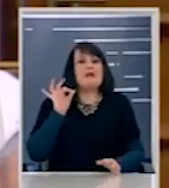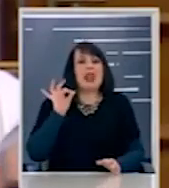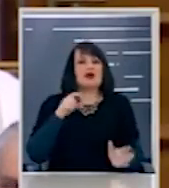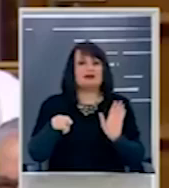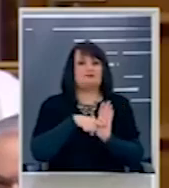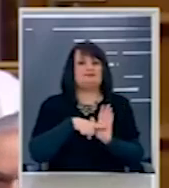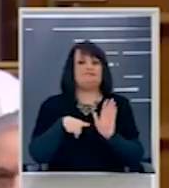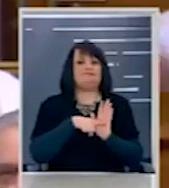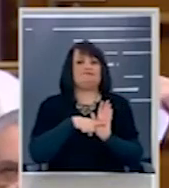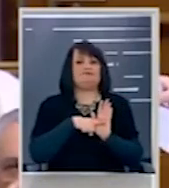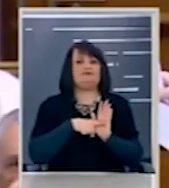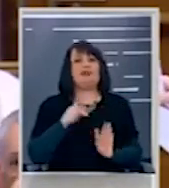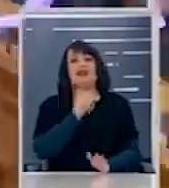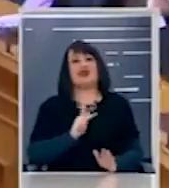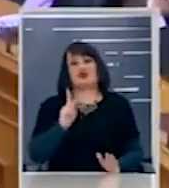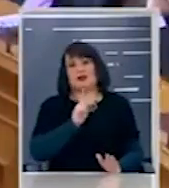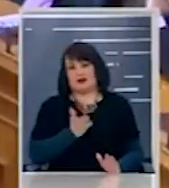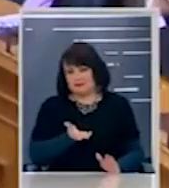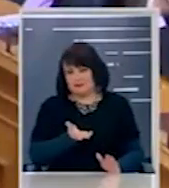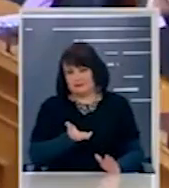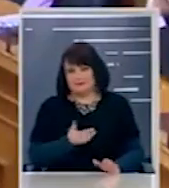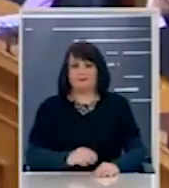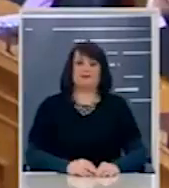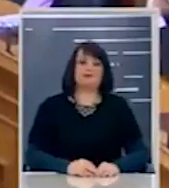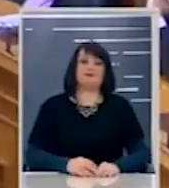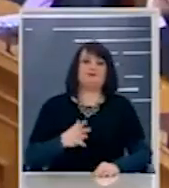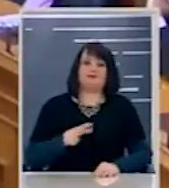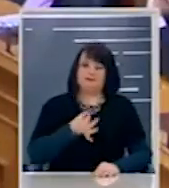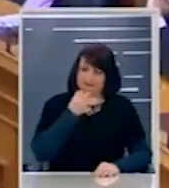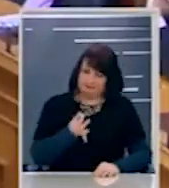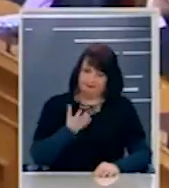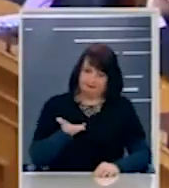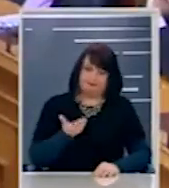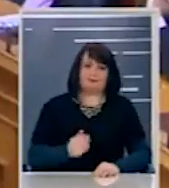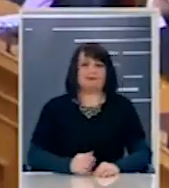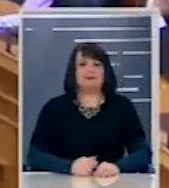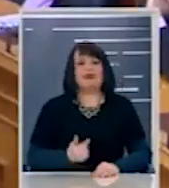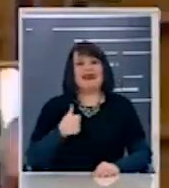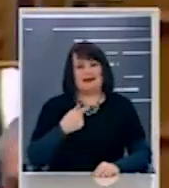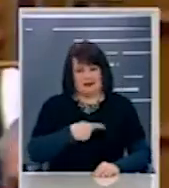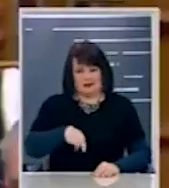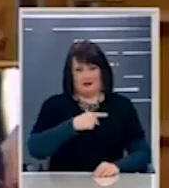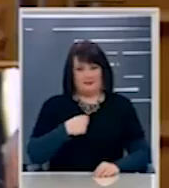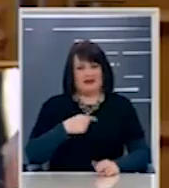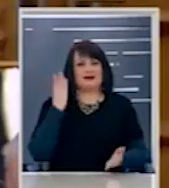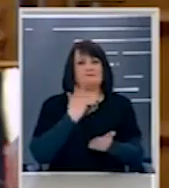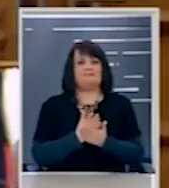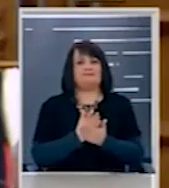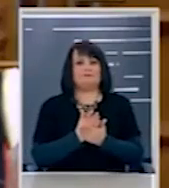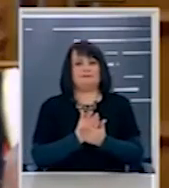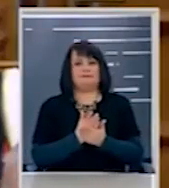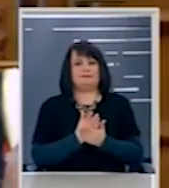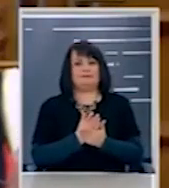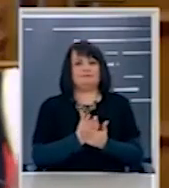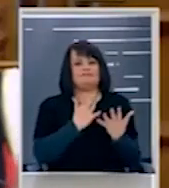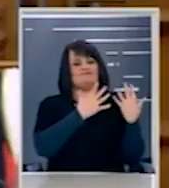αρνητικό κοινωνικό πρόσημο. Εγώ λοιπόν θέλω να σας πω το εξής. Εμείς είμαστε αποφασισμένοι να